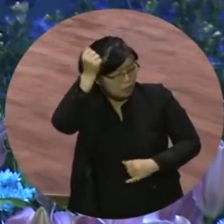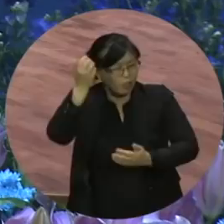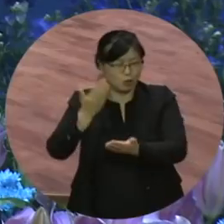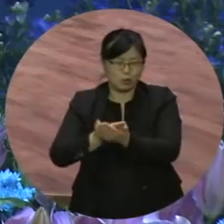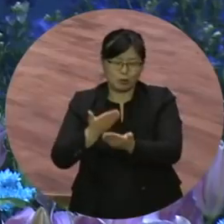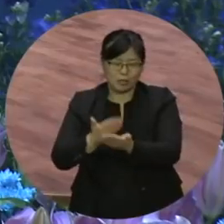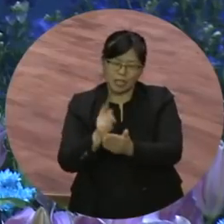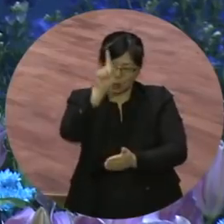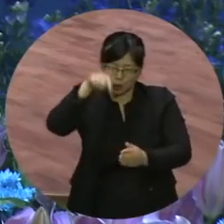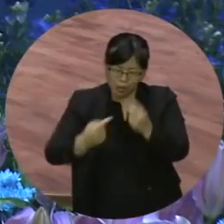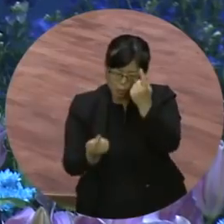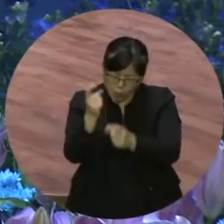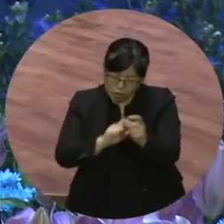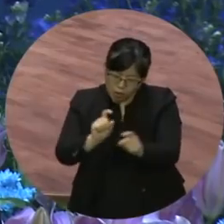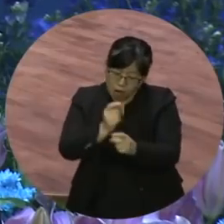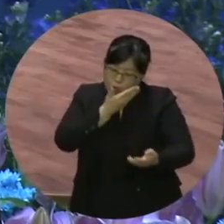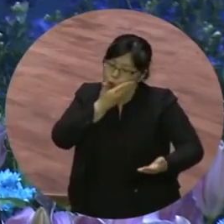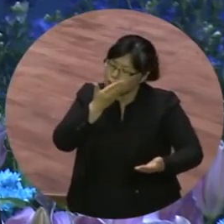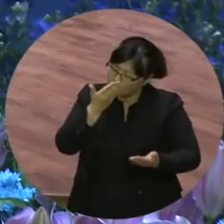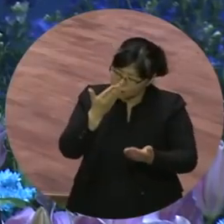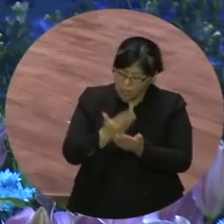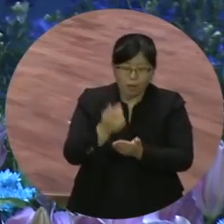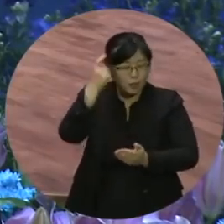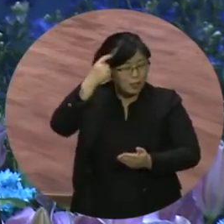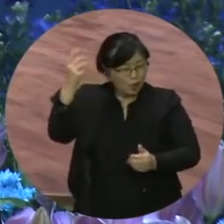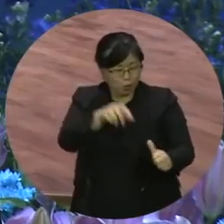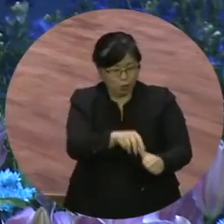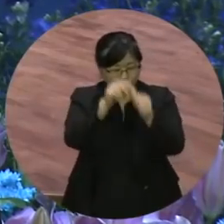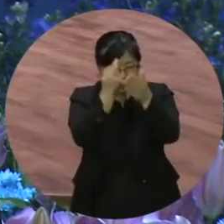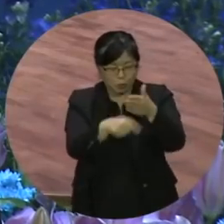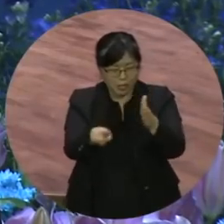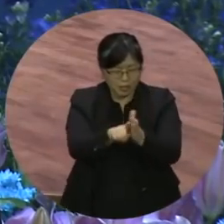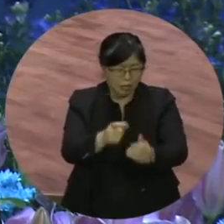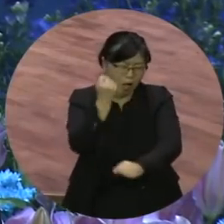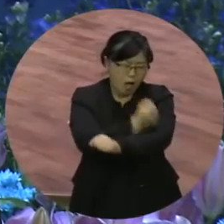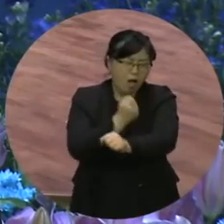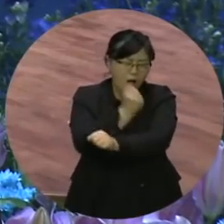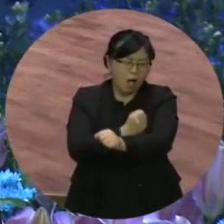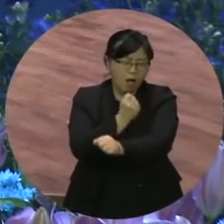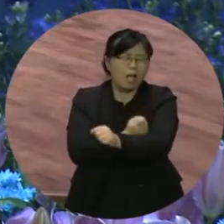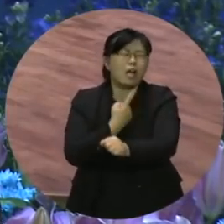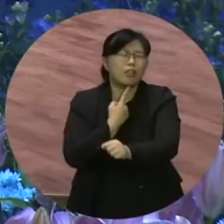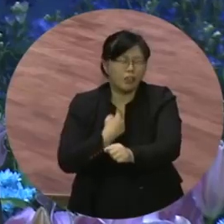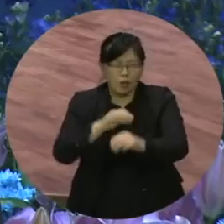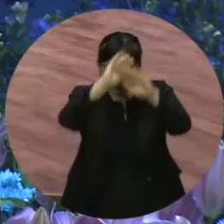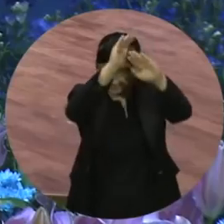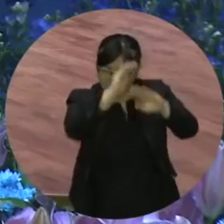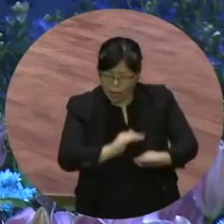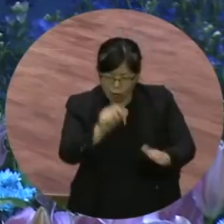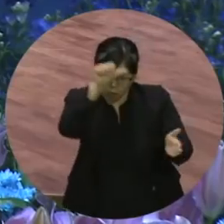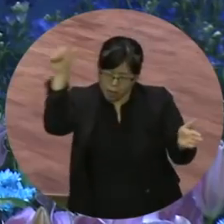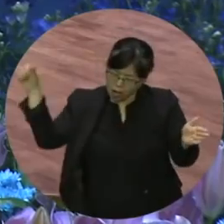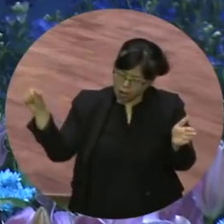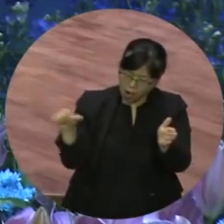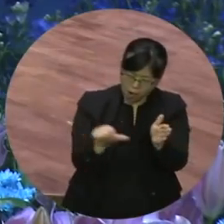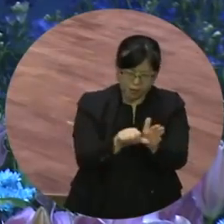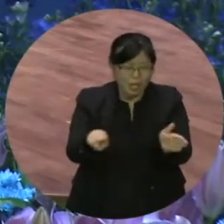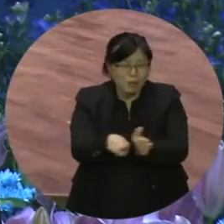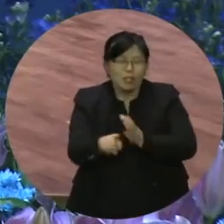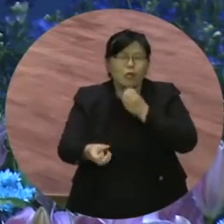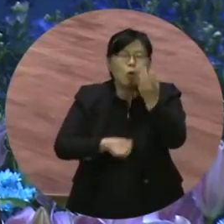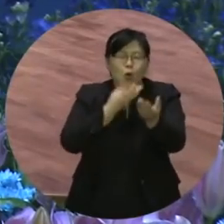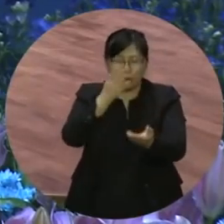참으로 천하보다 귀한 영혼들을 구원하기 위하여 은신한 이 모든 것들이 평생의 간증이 되는 응답이 있게